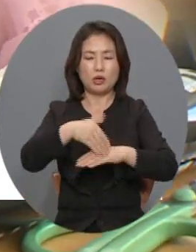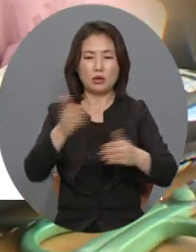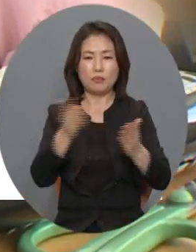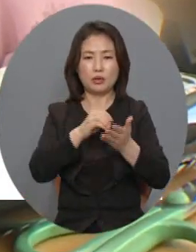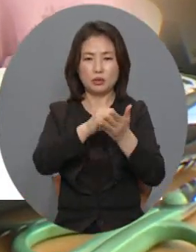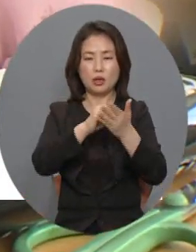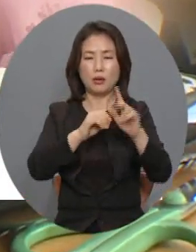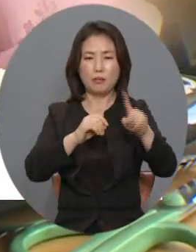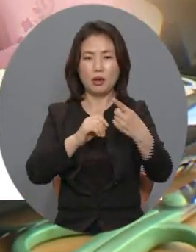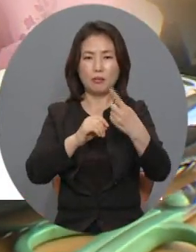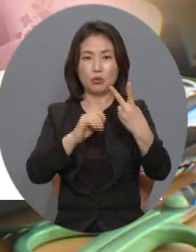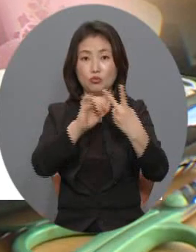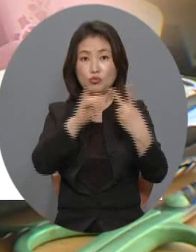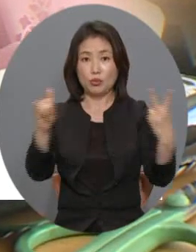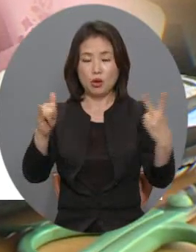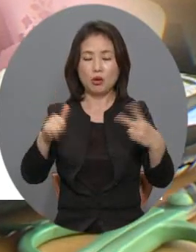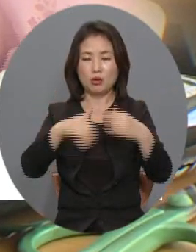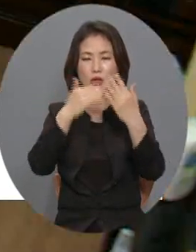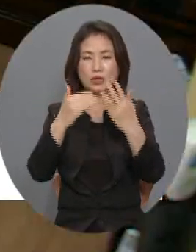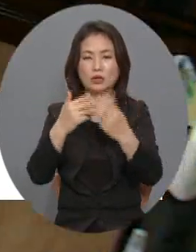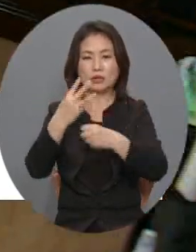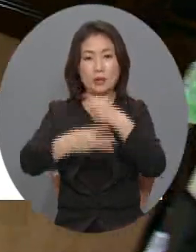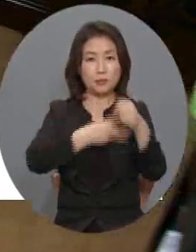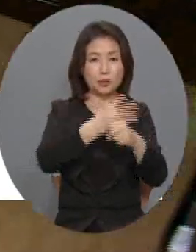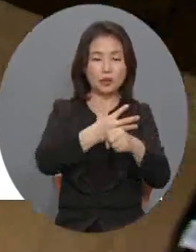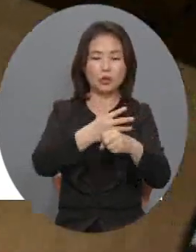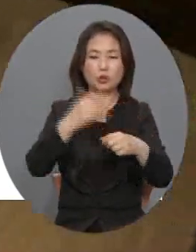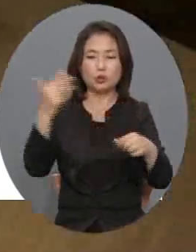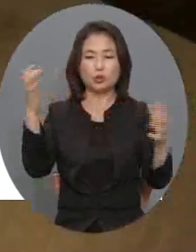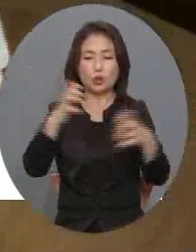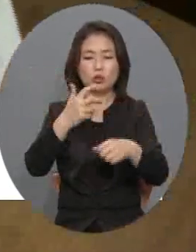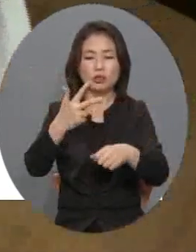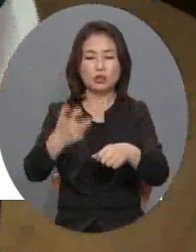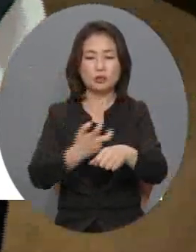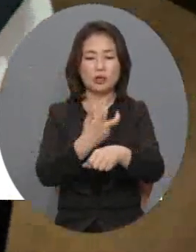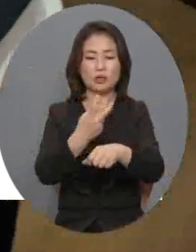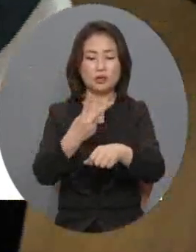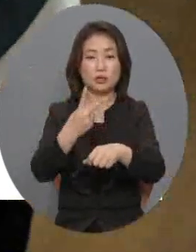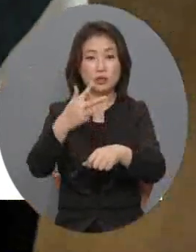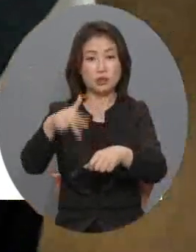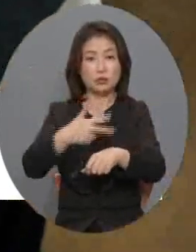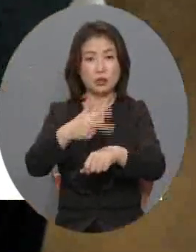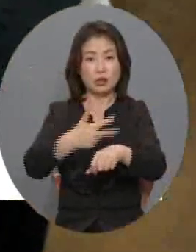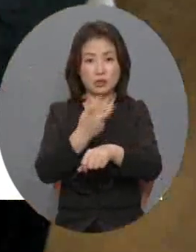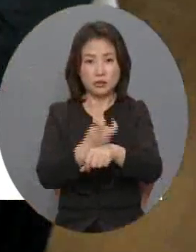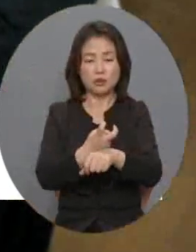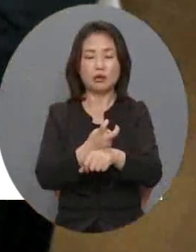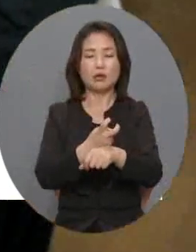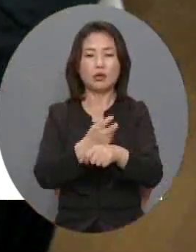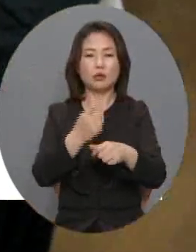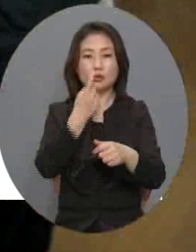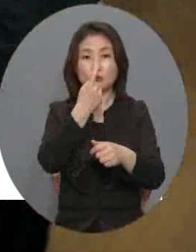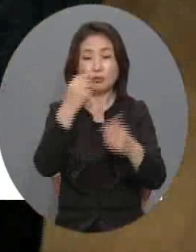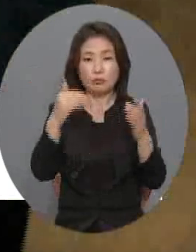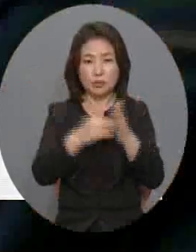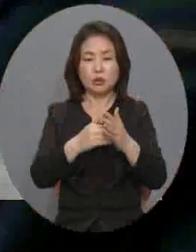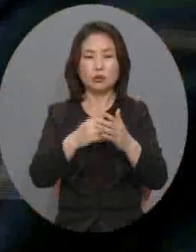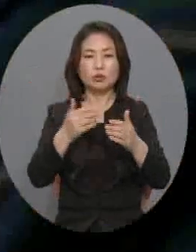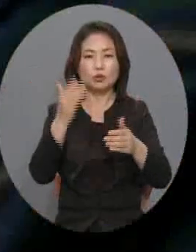입학생 142명이 전체 3년, 총 720시간을 이수하면 초등학교 졸업장을 받게